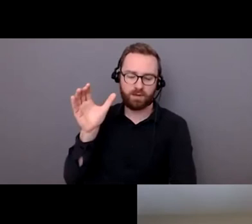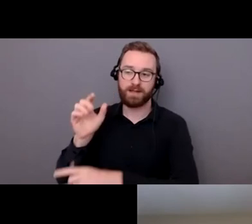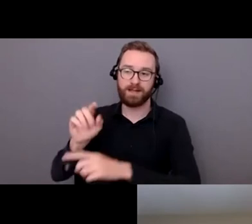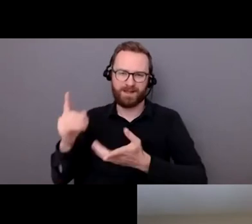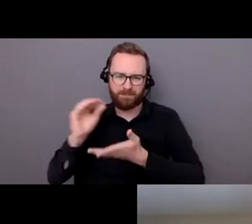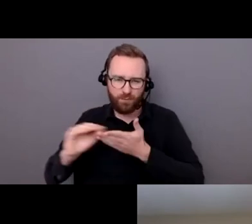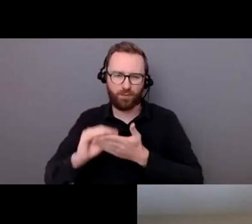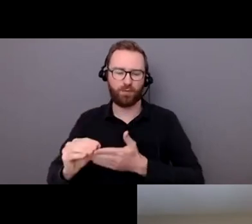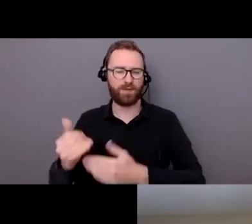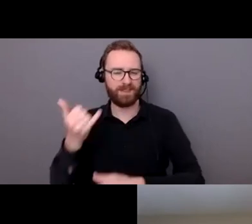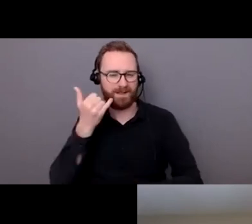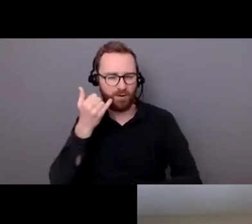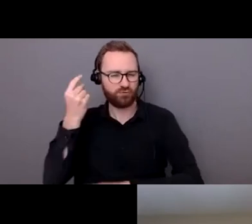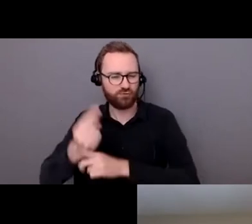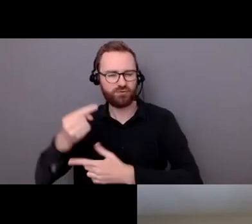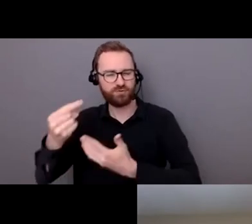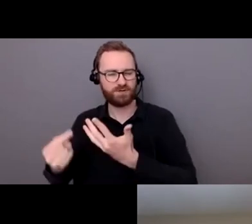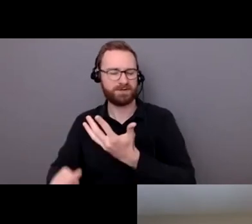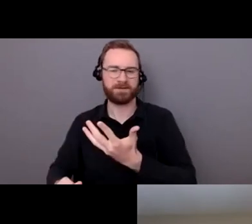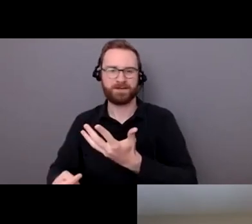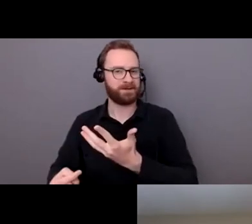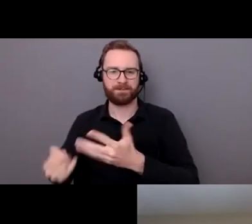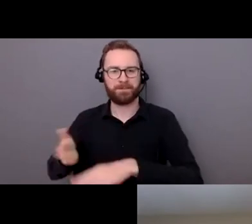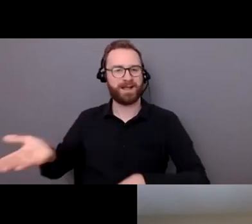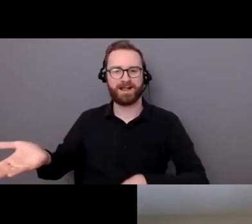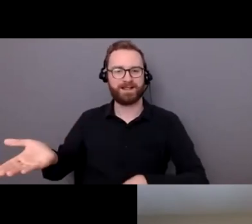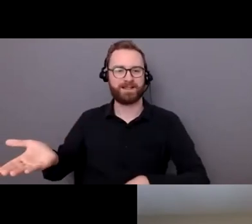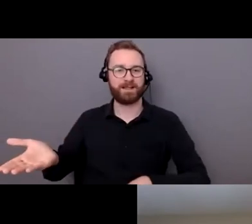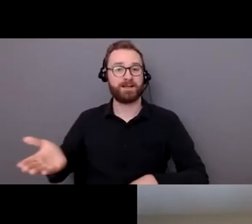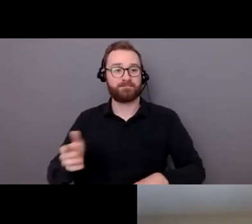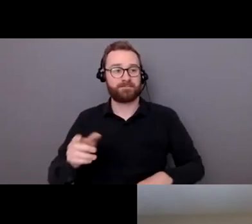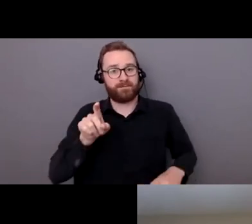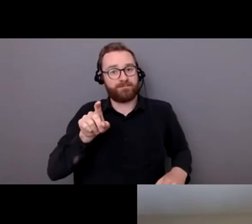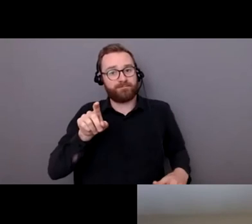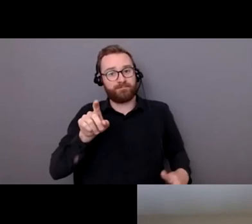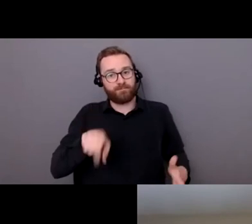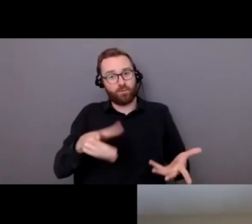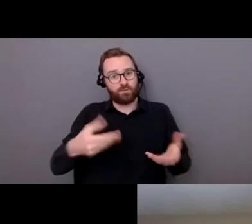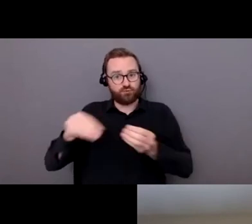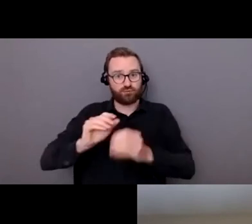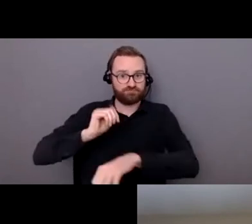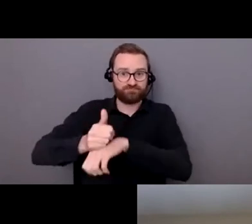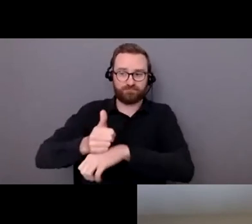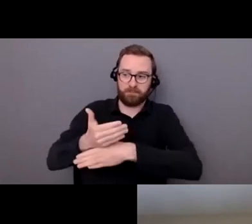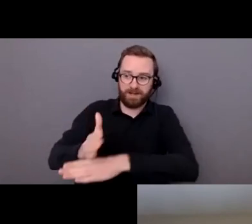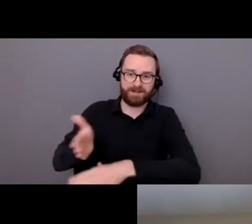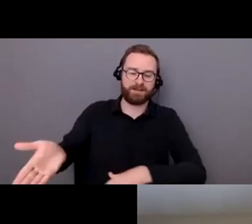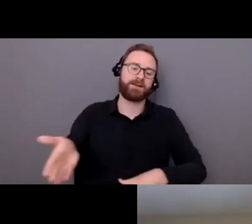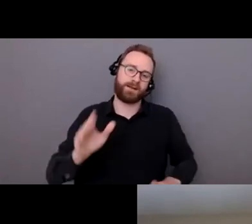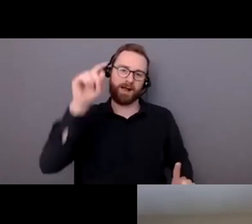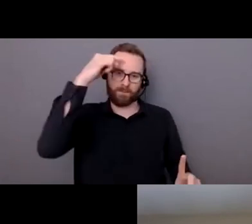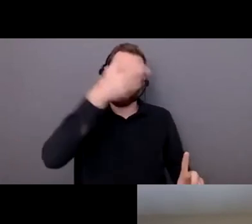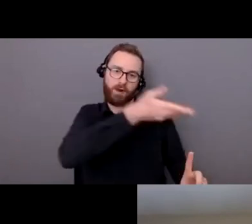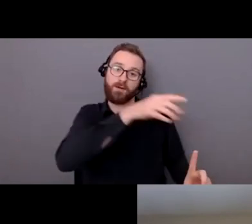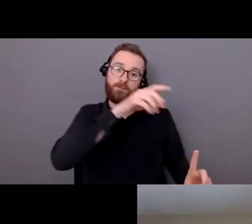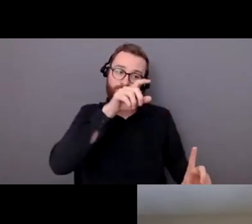avoir une ligne téléphonique. Donc, il y a une obligation, une sensibilité à avoir de ce côté-là. Et ça, l'employeur